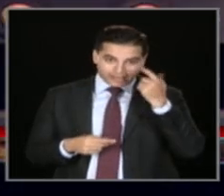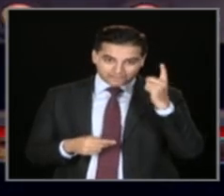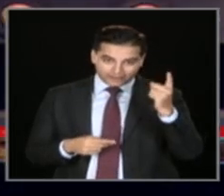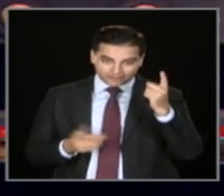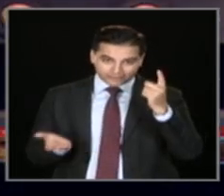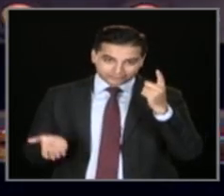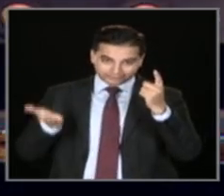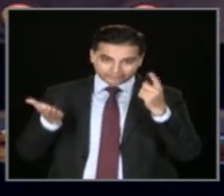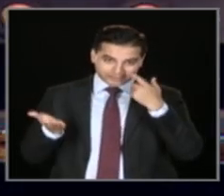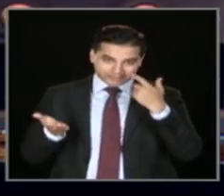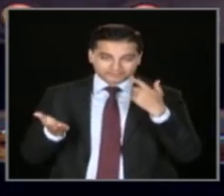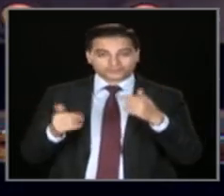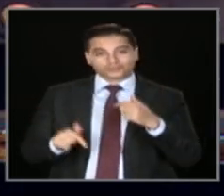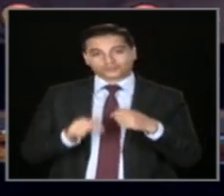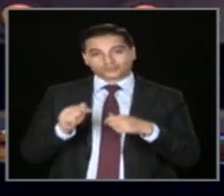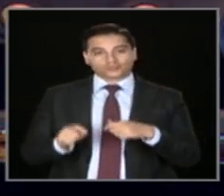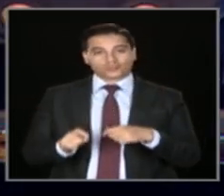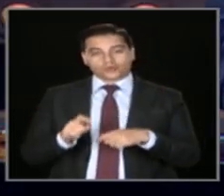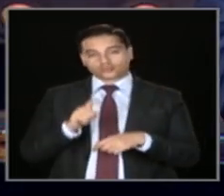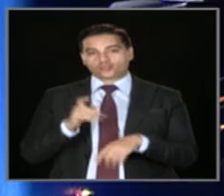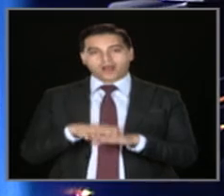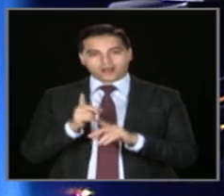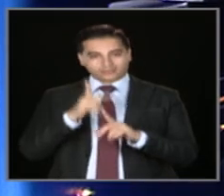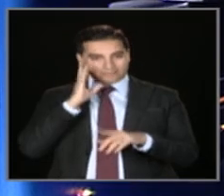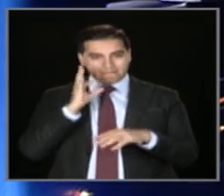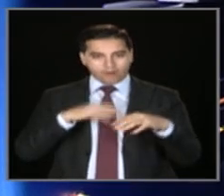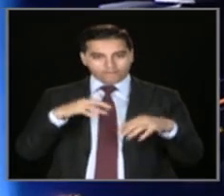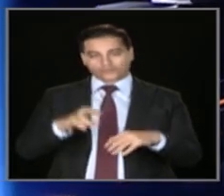تبعد. لوحاته معالم والسؤال هو